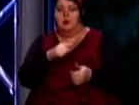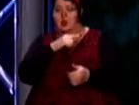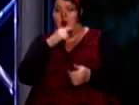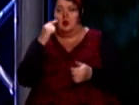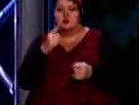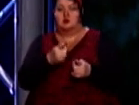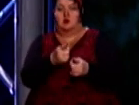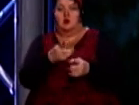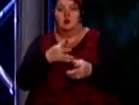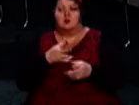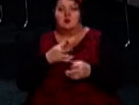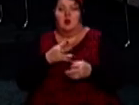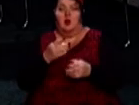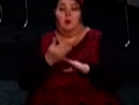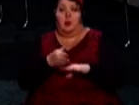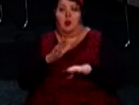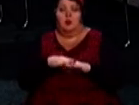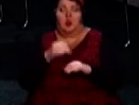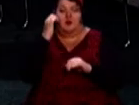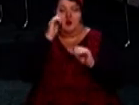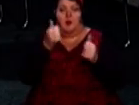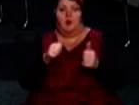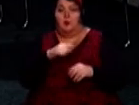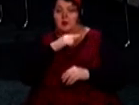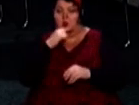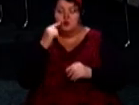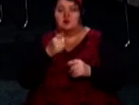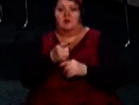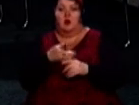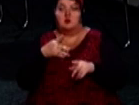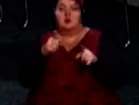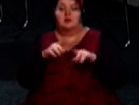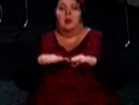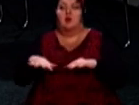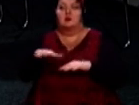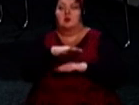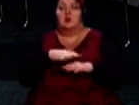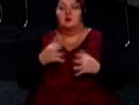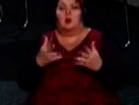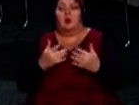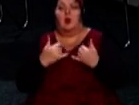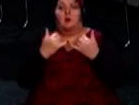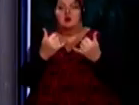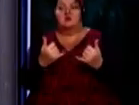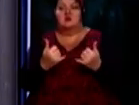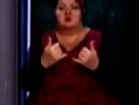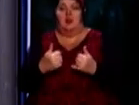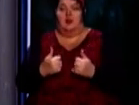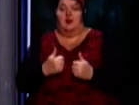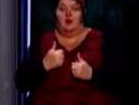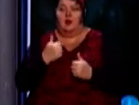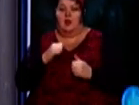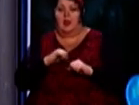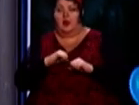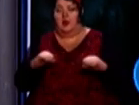всі, Полтава, пам'ять руского оружия. Це буде ця територія, яка присвячена героям-захисникам незалежності,